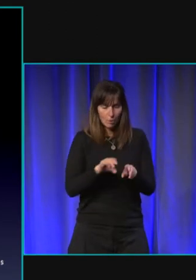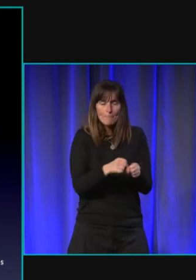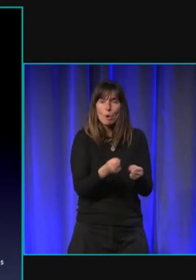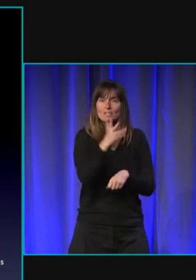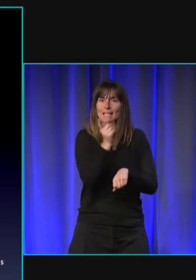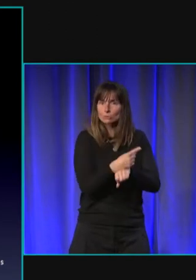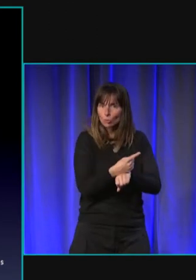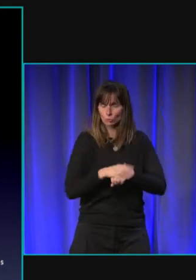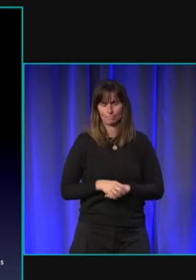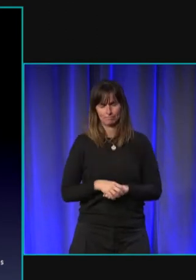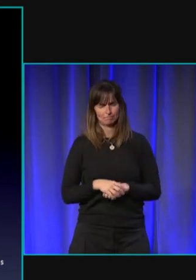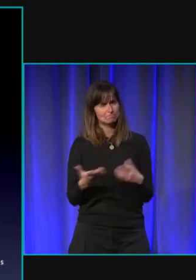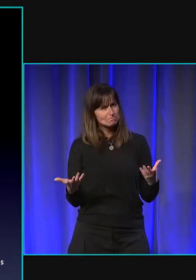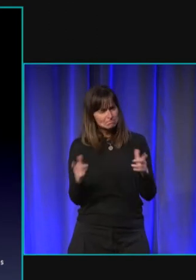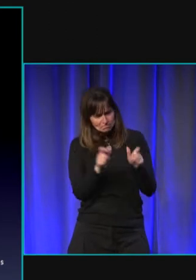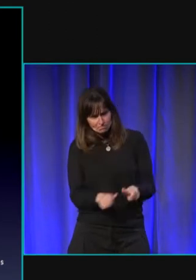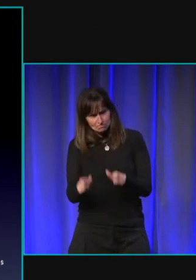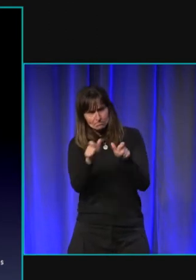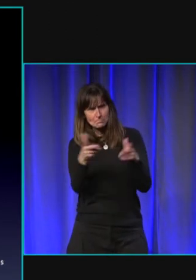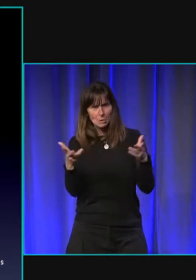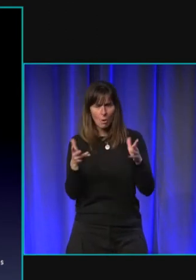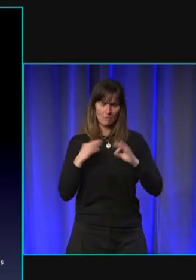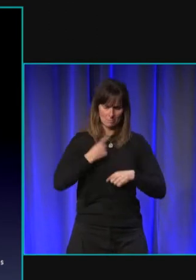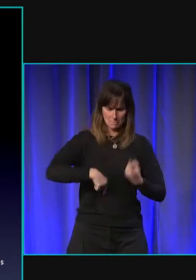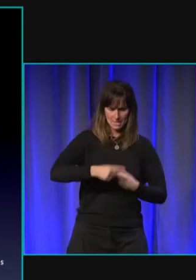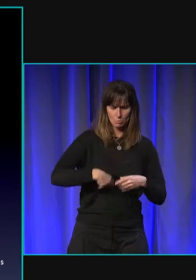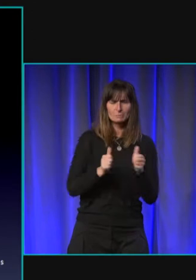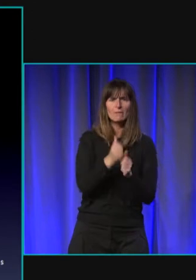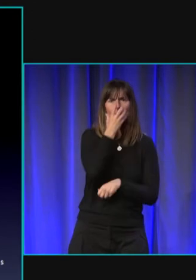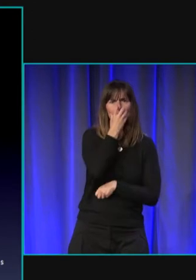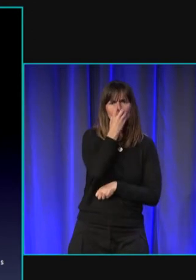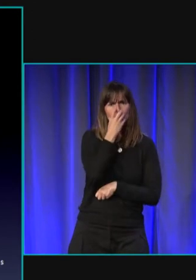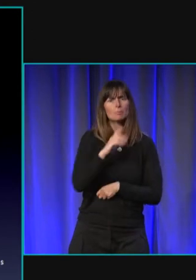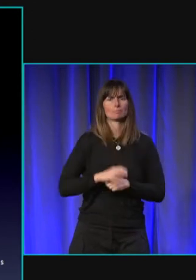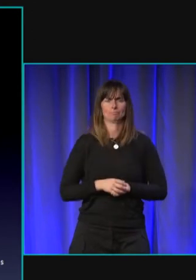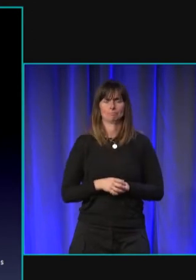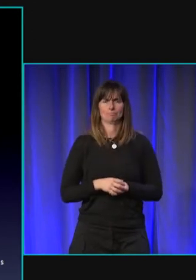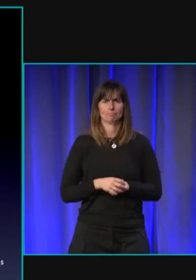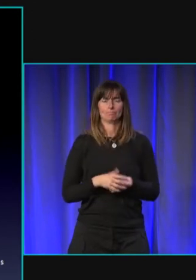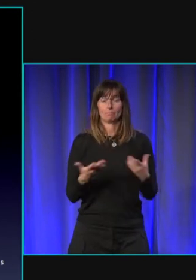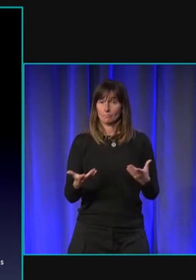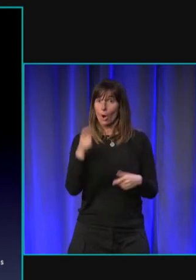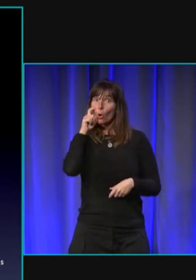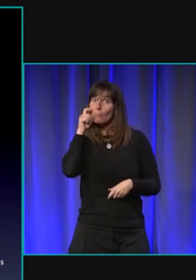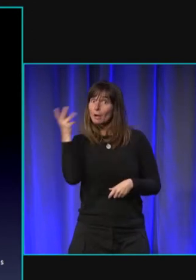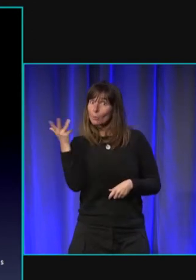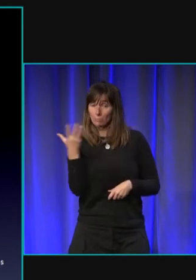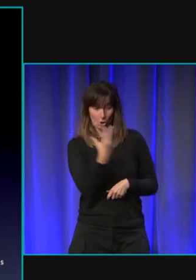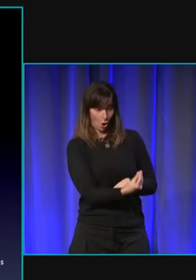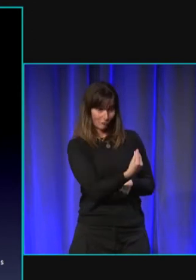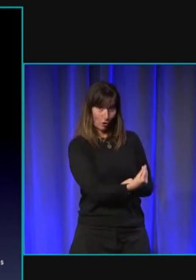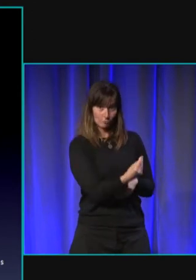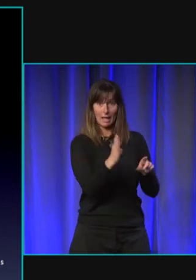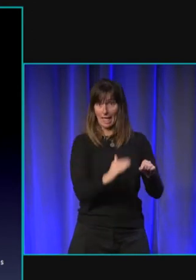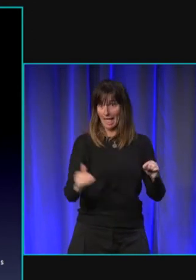peu quelle est la part de ce métabolisme aérobie au cours du sprint. Et vous voyez que chez les enfants et les